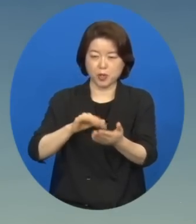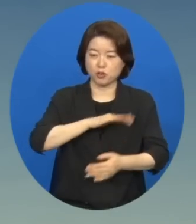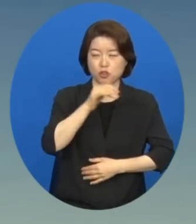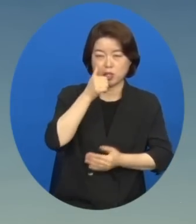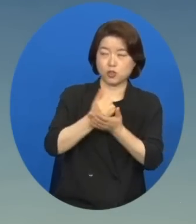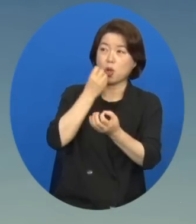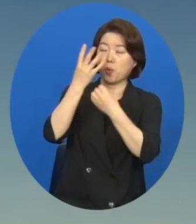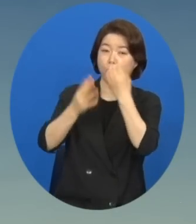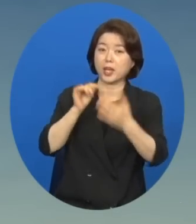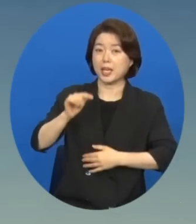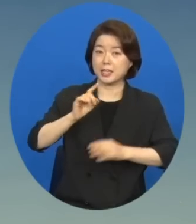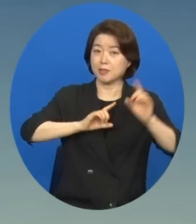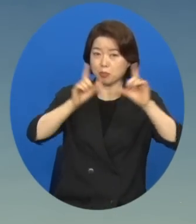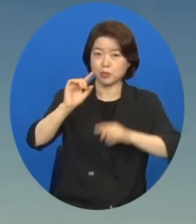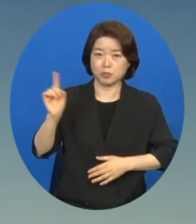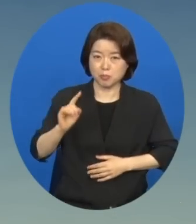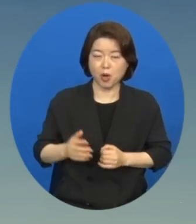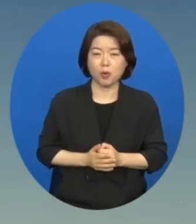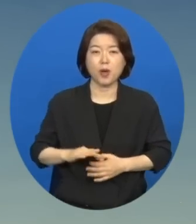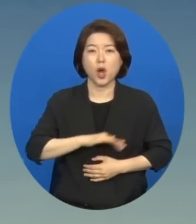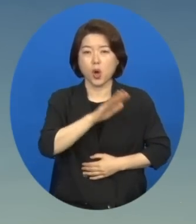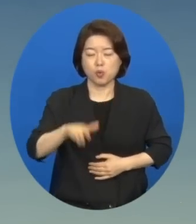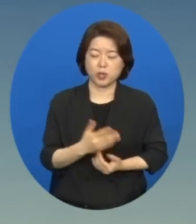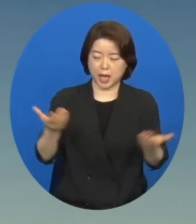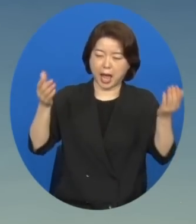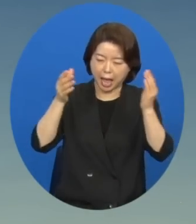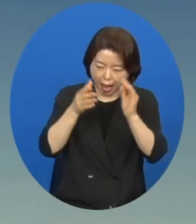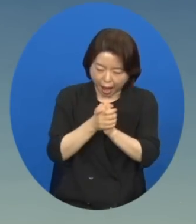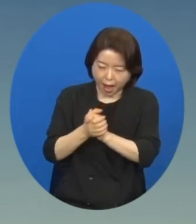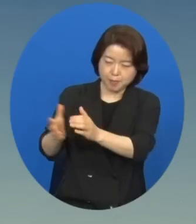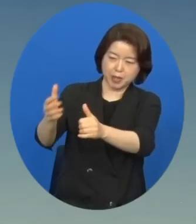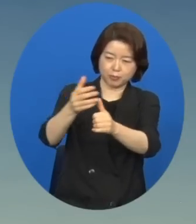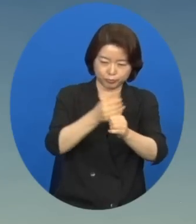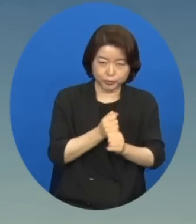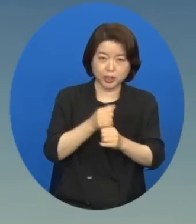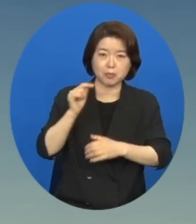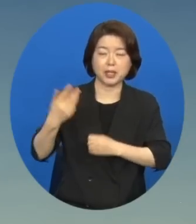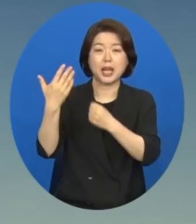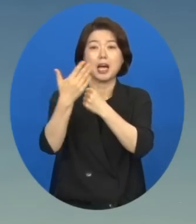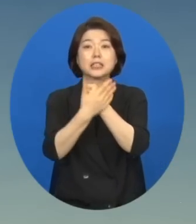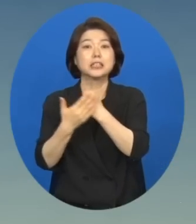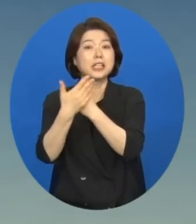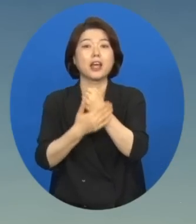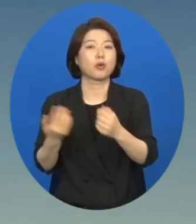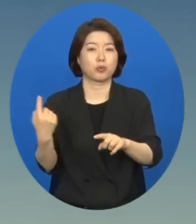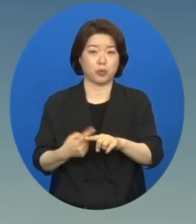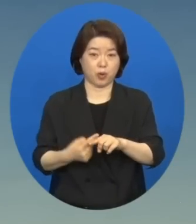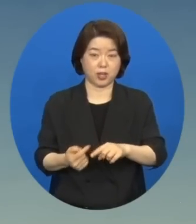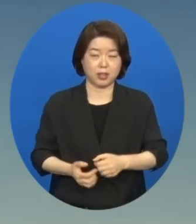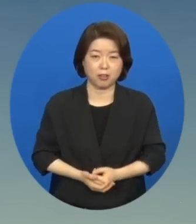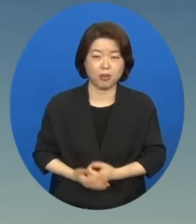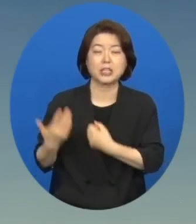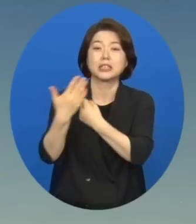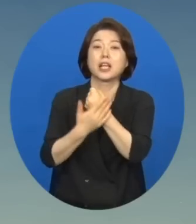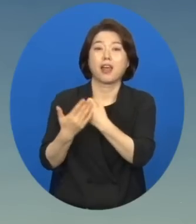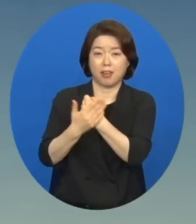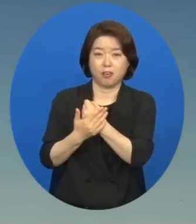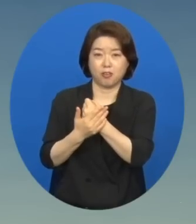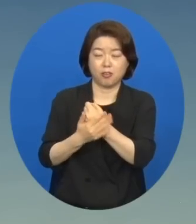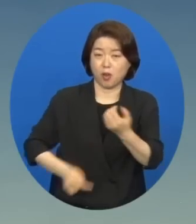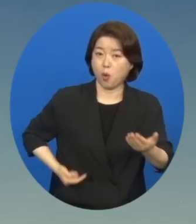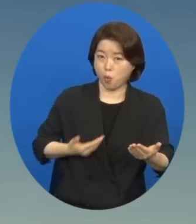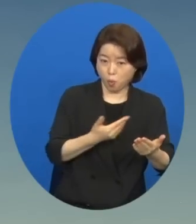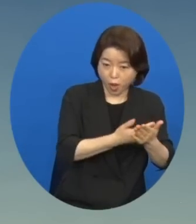회개는 사실 우리가 아멘하고 붙잡아야 할 은혜인 거예요. 은혜.